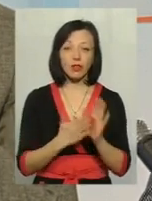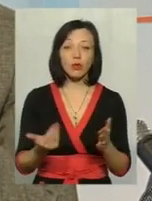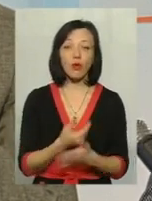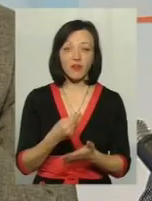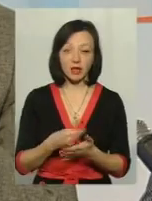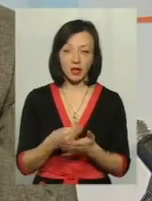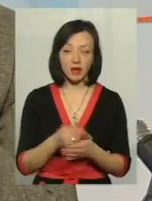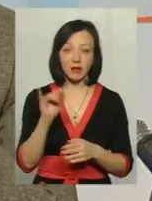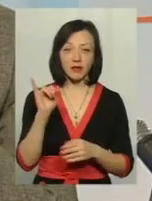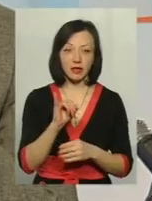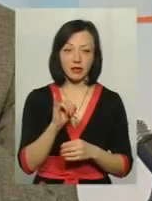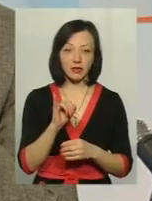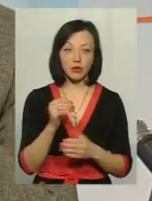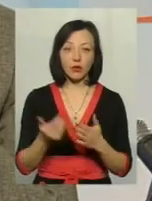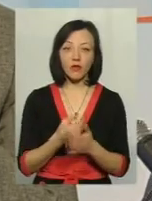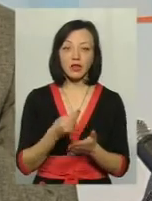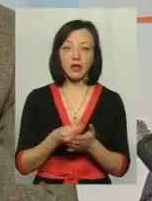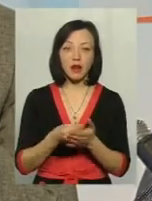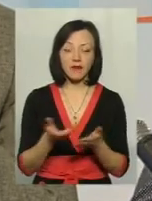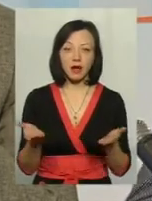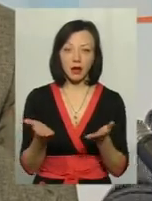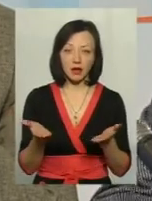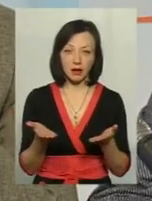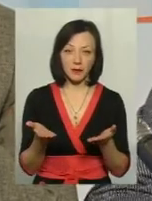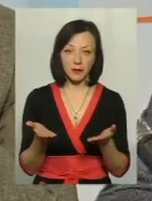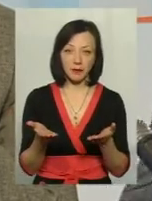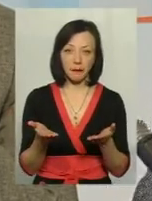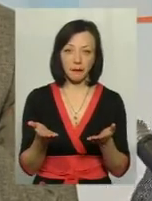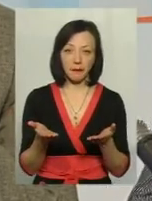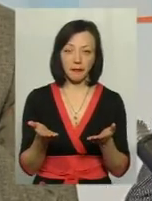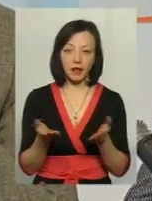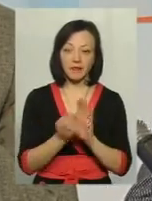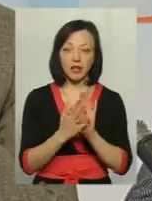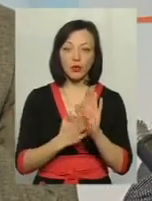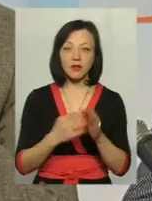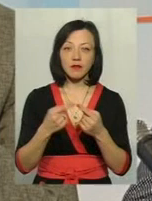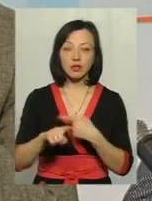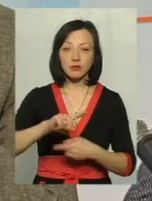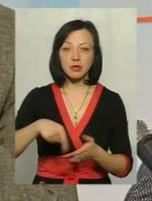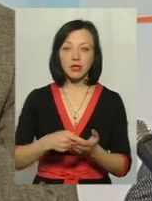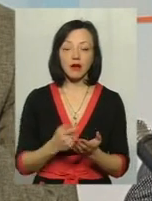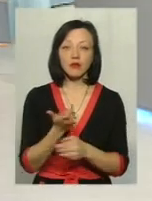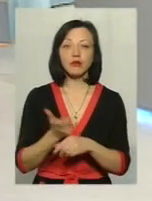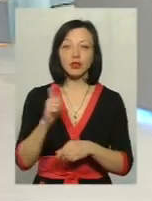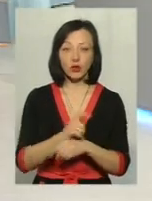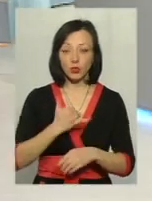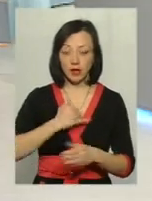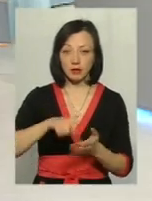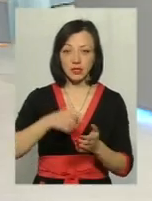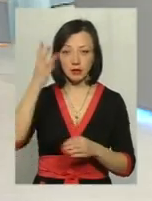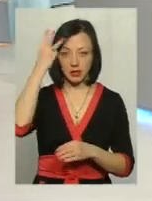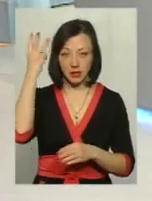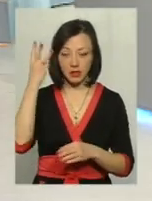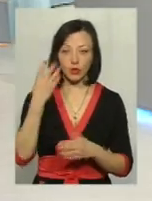І новий тариф, який є встановлений в інших містах, набагато вищий. Якщо у нас у місті Хмельницькому